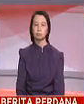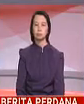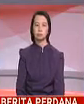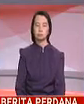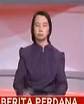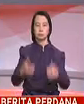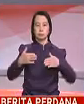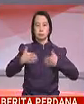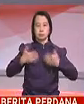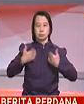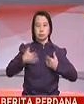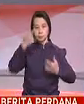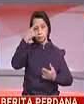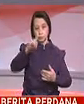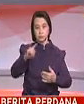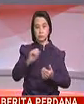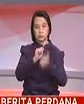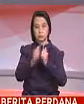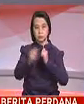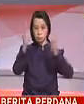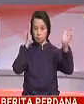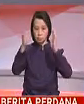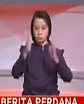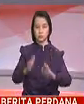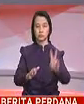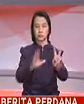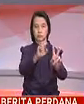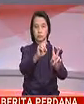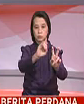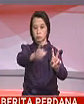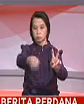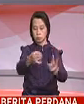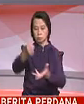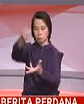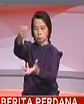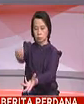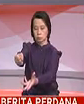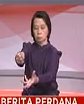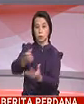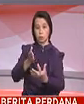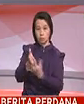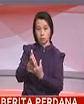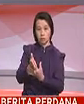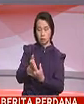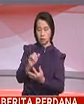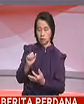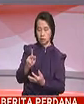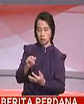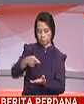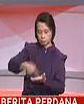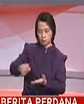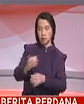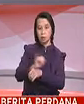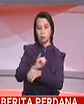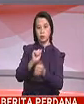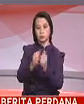Ya, ini berita gembira buat pemain industri sukan tempatan. Sejumlah 20 juta ringgit diperuntukkan menerusi skim pembiayaan industri